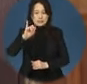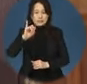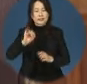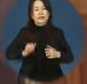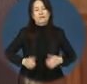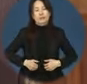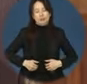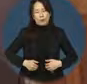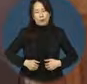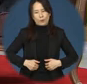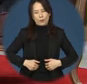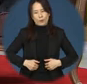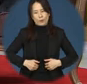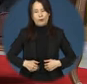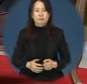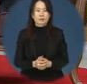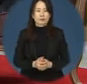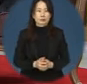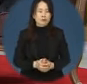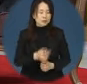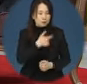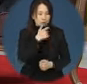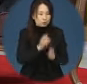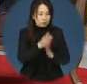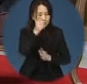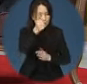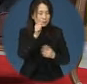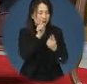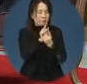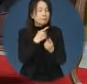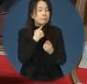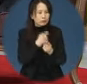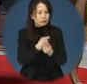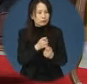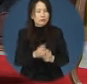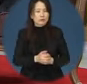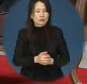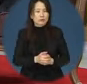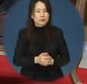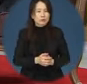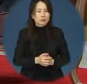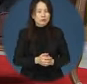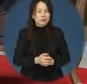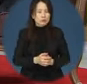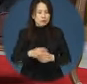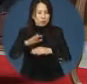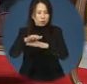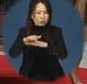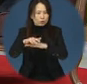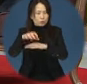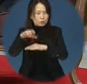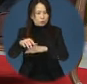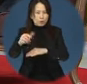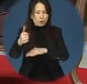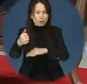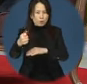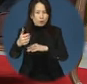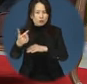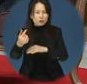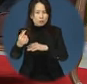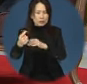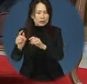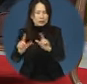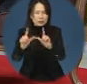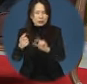이야기 해서 제가 수원시장 도 좀 만나고 그랬었는데 요 옛 먼저 그 농촌지역에 난 50,000 60,000 짜리